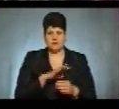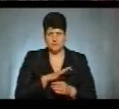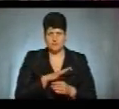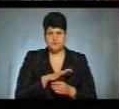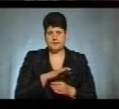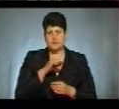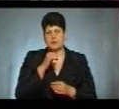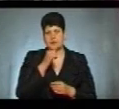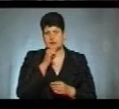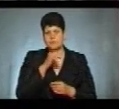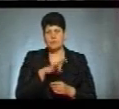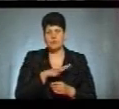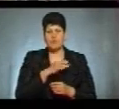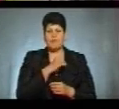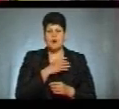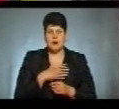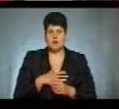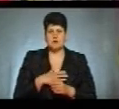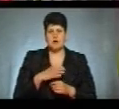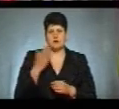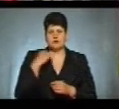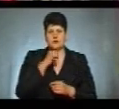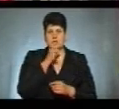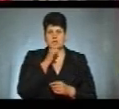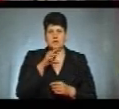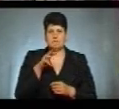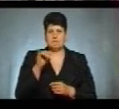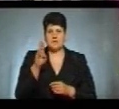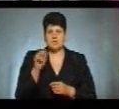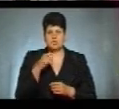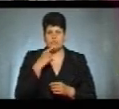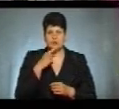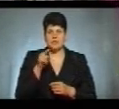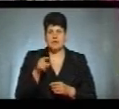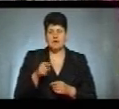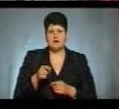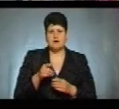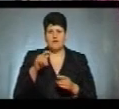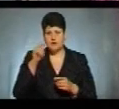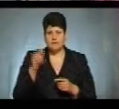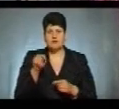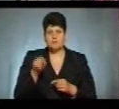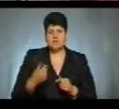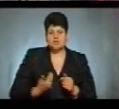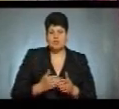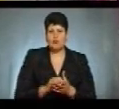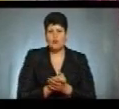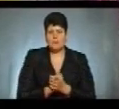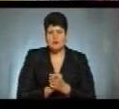дід Свистоян був поранений, а колись дід Міша казав сину, я воював, щоб ти жив в мирі. На